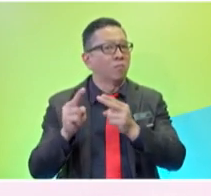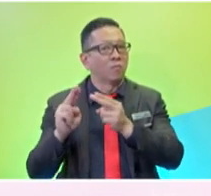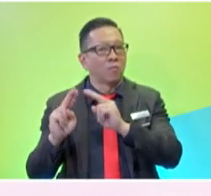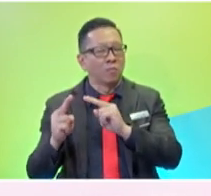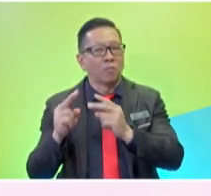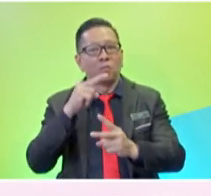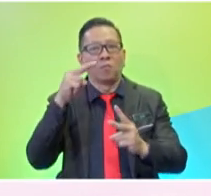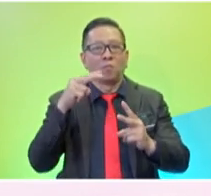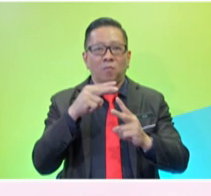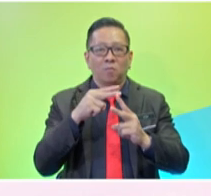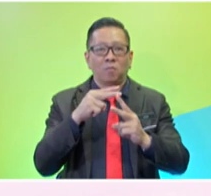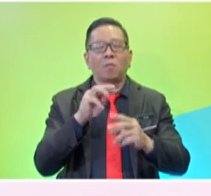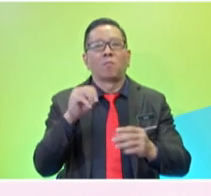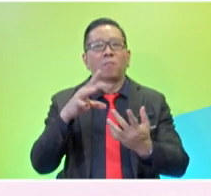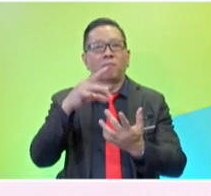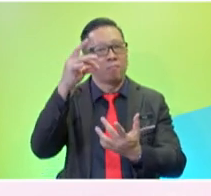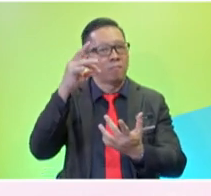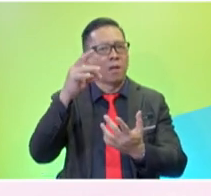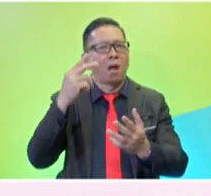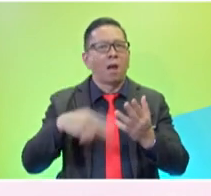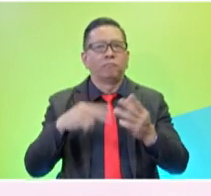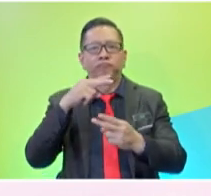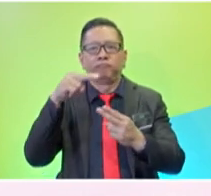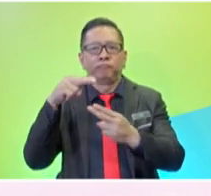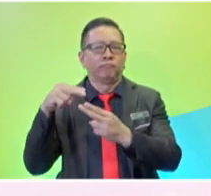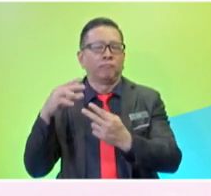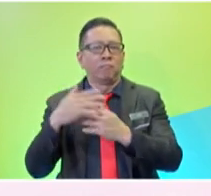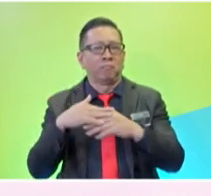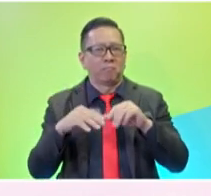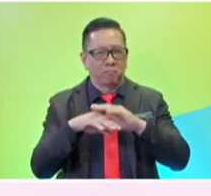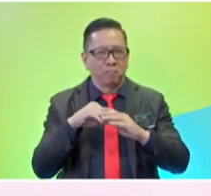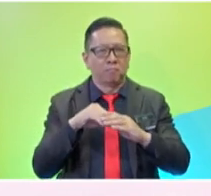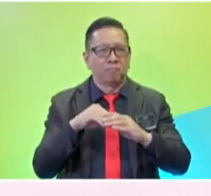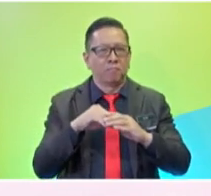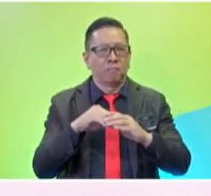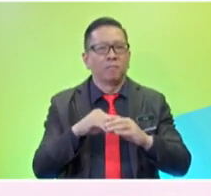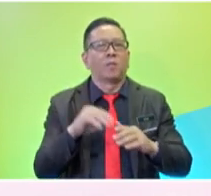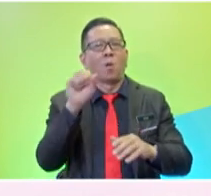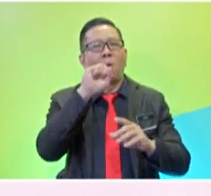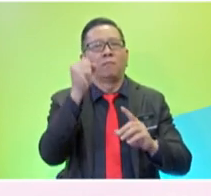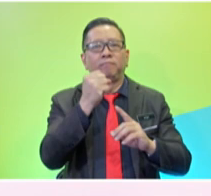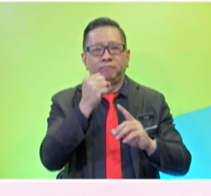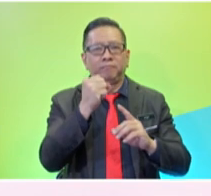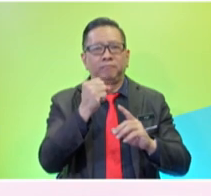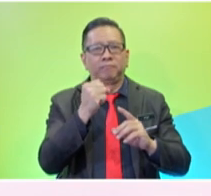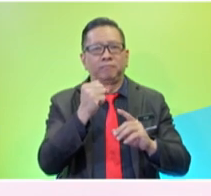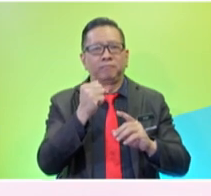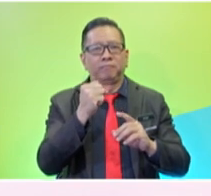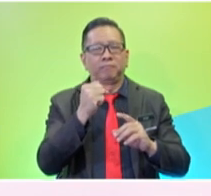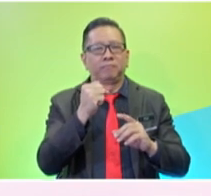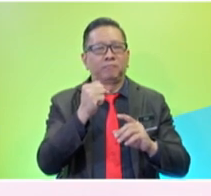murid-murid boleh memilih sama Dina gunakan apa-apa pemboleh ubah saja soalnya adalah wajah Milah